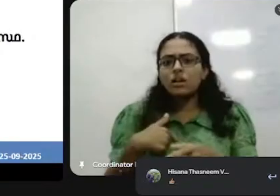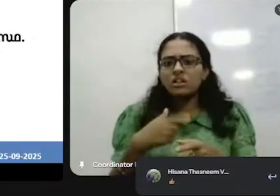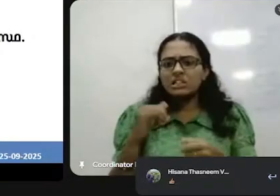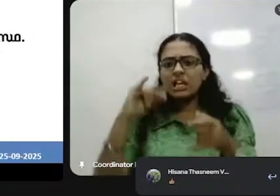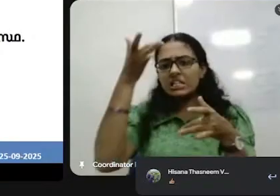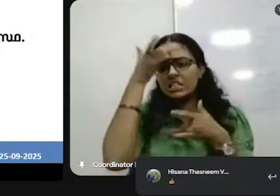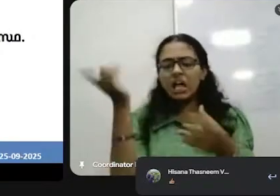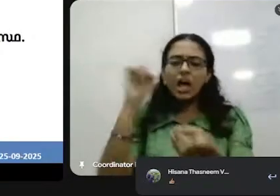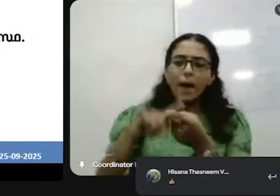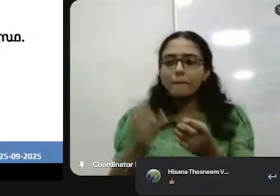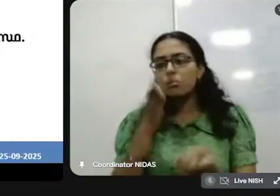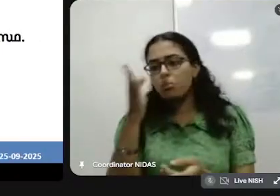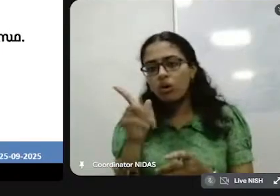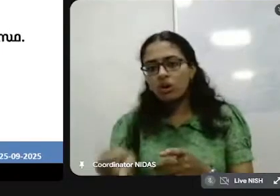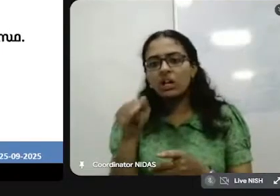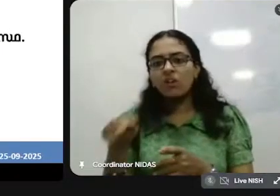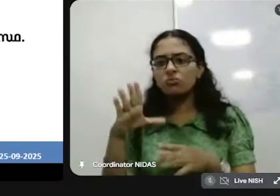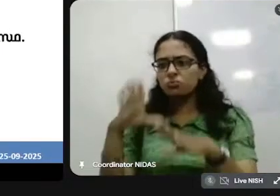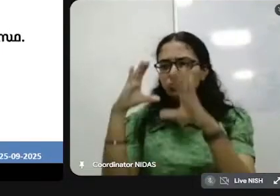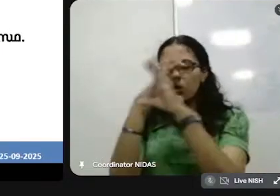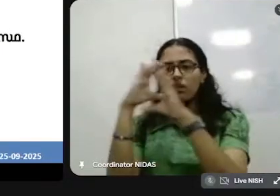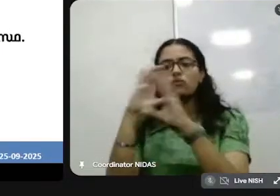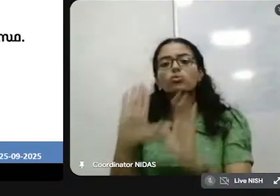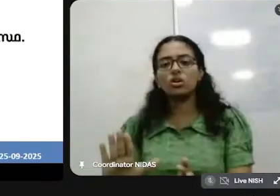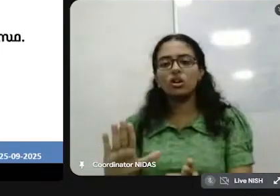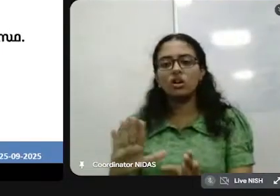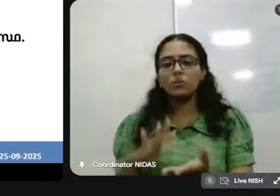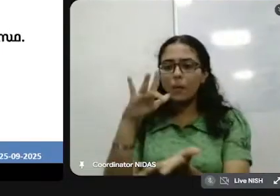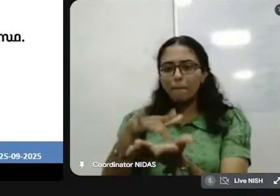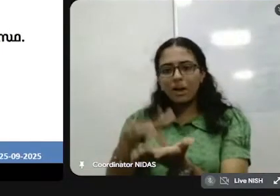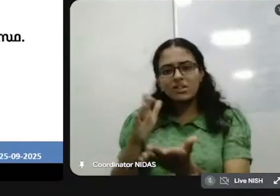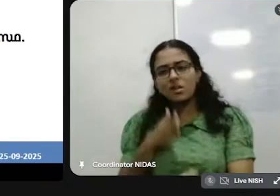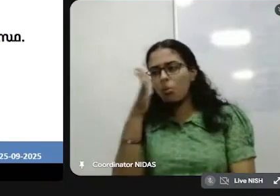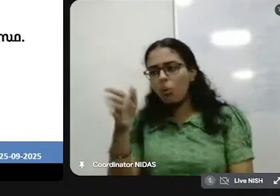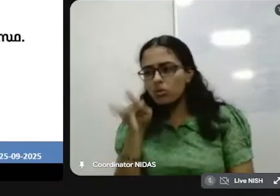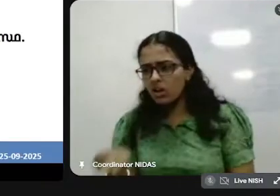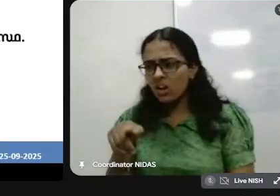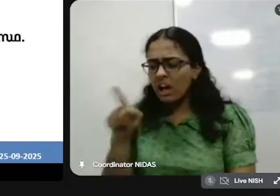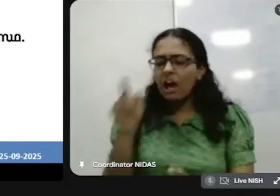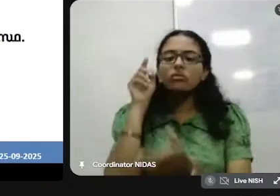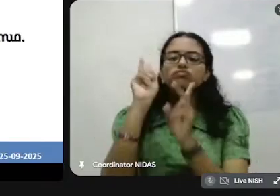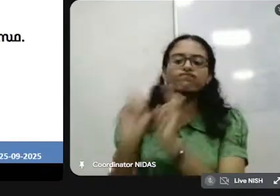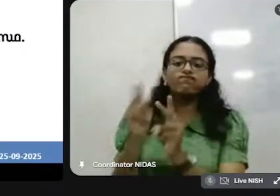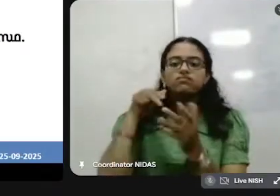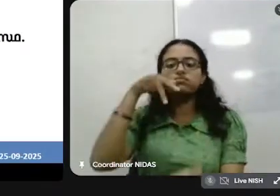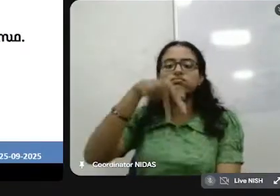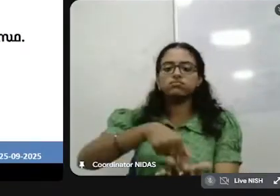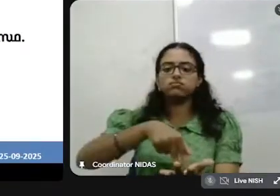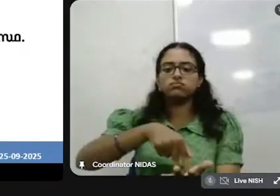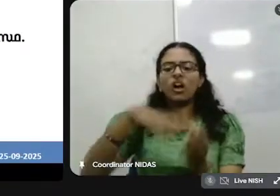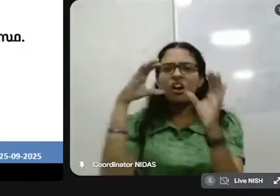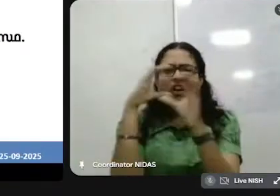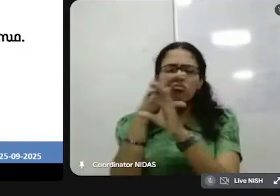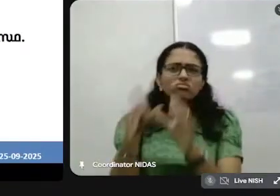കടയിൽ പോകാൻ ഒരു ബുദ്ധിമുട്ടുണ്ടായിരിക്കാം, വലിയ കൺഫ്യൂഷൻ ഉണ്ടായിരിക്കാം. അല്ലെ എവിടെയെങ്കിലും പോകുകയാണെങ്കിൽ അവിടെ തന്നെ നിൽക്കുന്ന ഒരവസ്ഥ ഉണ്ടായിരിക്കാം, കൺഫ്യൂഷനായിട്ട്